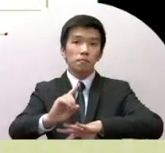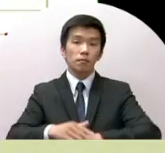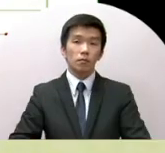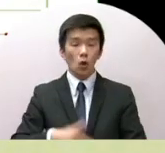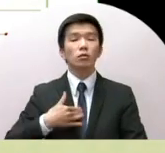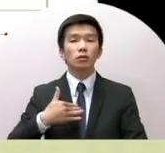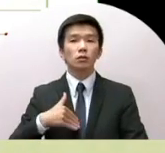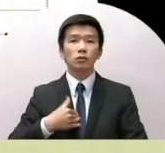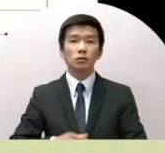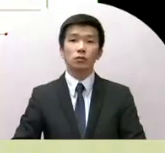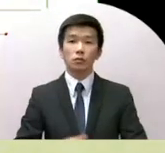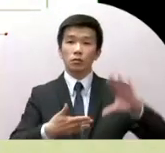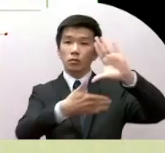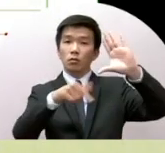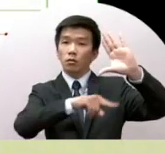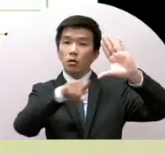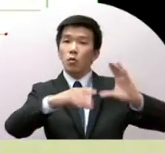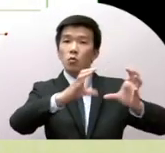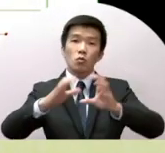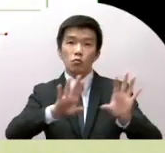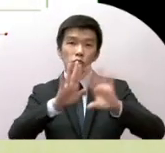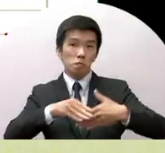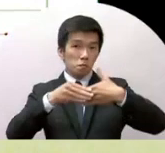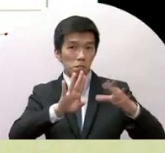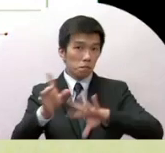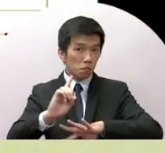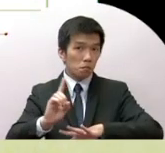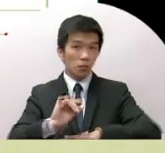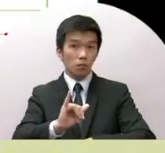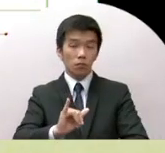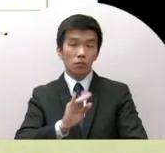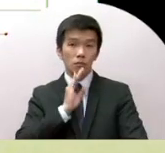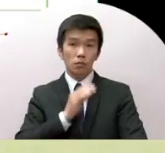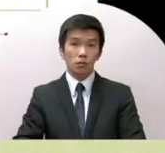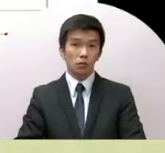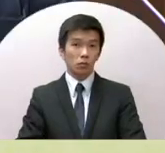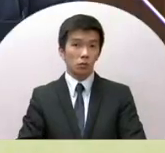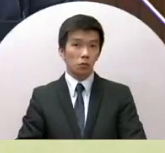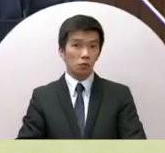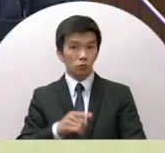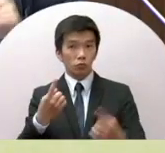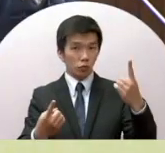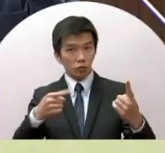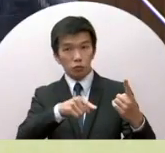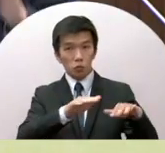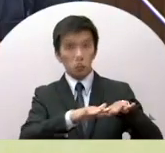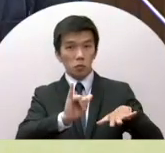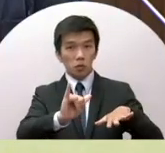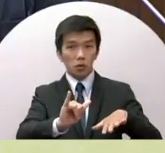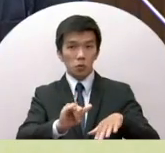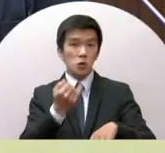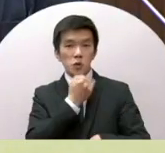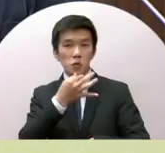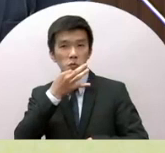教宗 是啊，我知道。那中南美洲邦交国呢？目前 相对的稳定， 相对稳定 是。 不是绝对稳定，相对稳定， 相对稳定， 所以是有一些